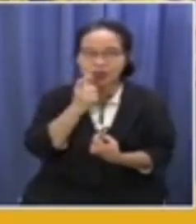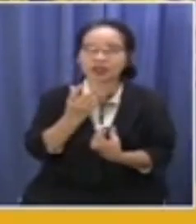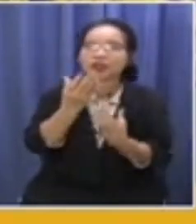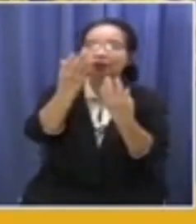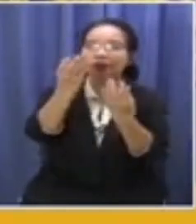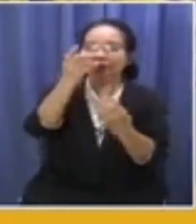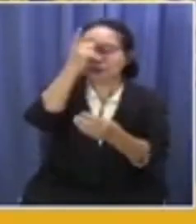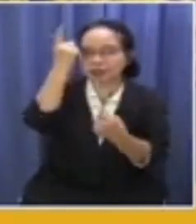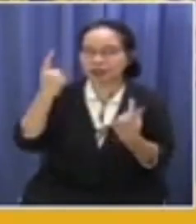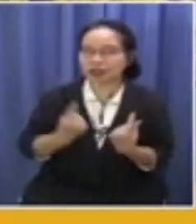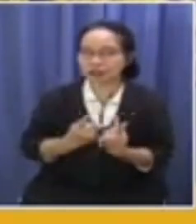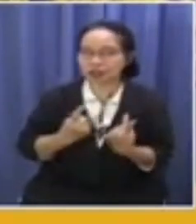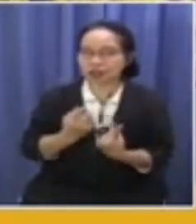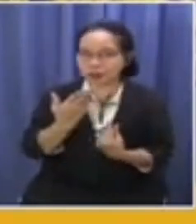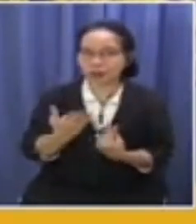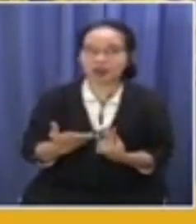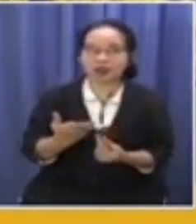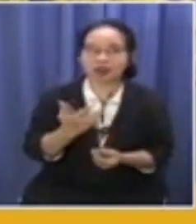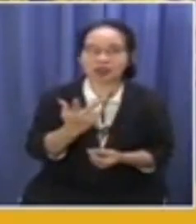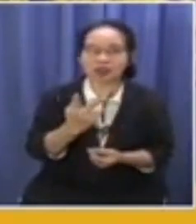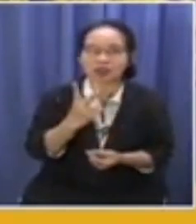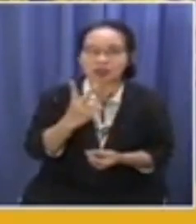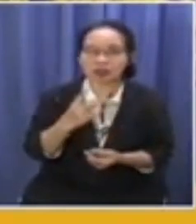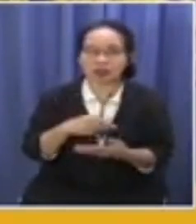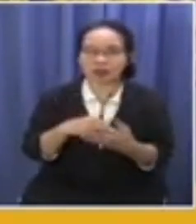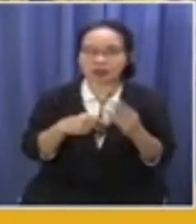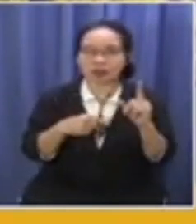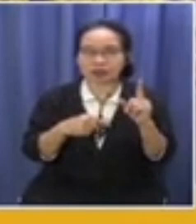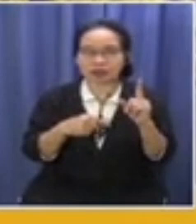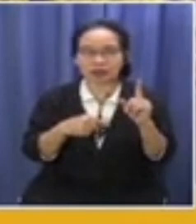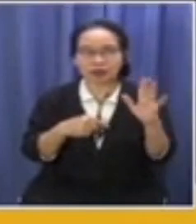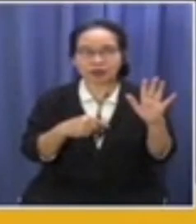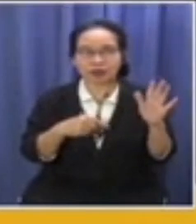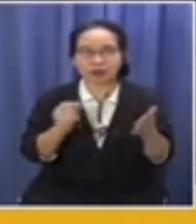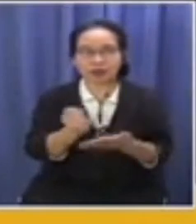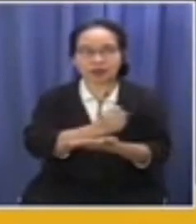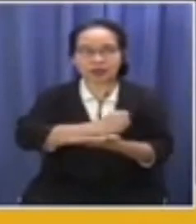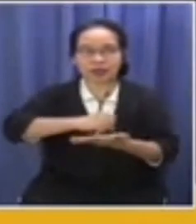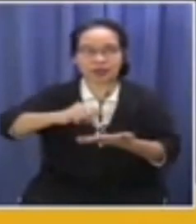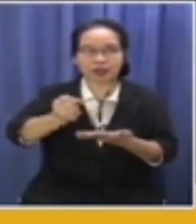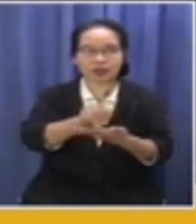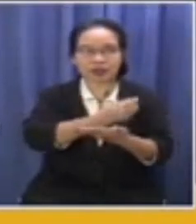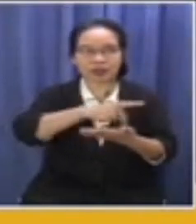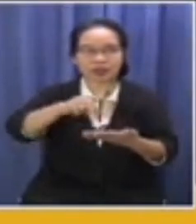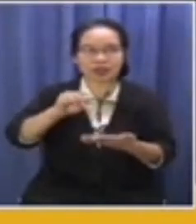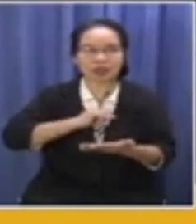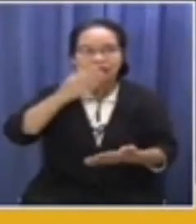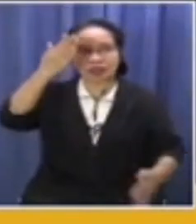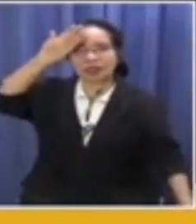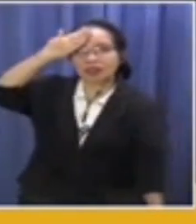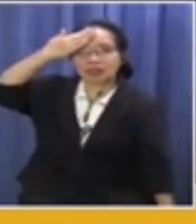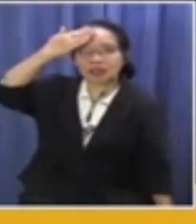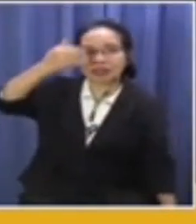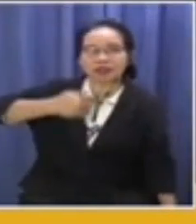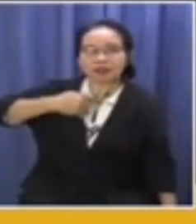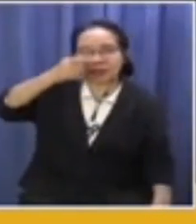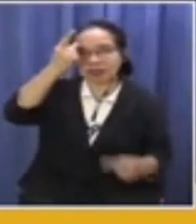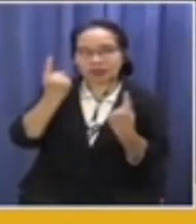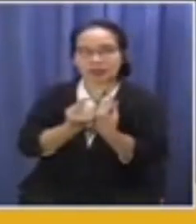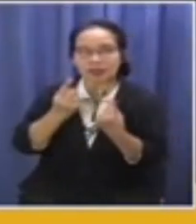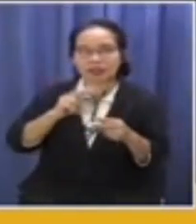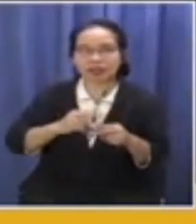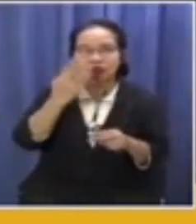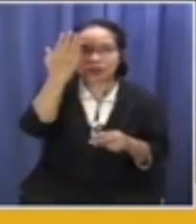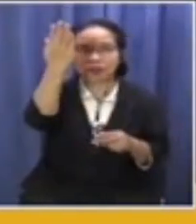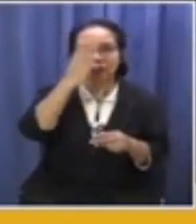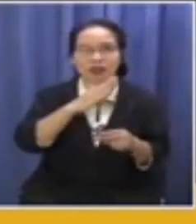ipapahayag 325 ng awit pakinggan mo aking kinilala ang aking kasalanan